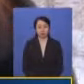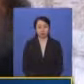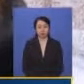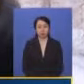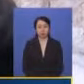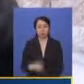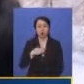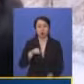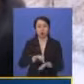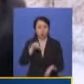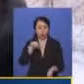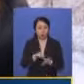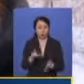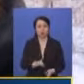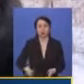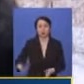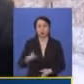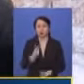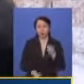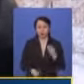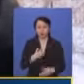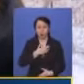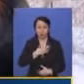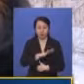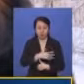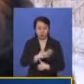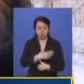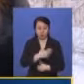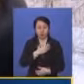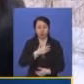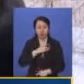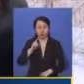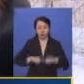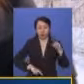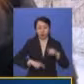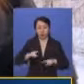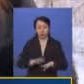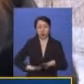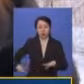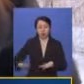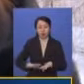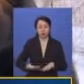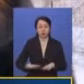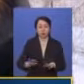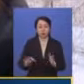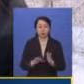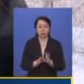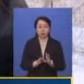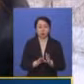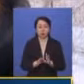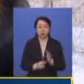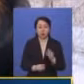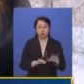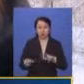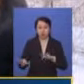Я приняла участие в республиканском челлендже «Мой флаг, моя родина». Суть челленджа заключается в том, чтобы